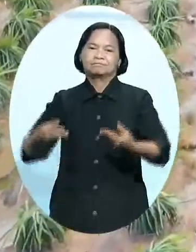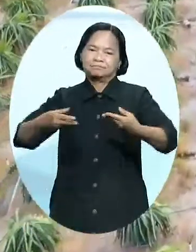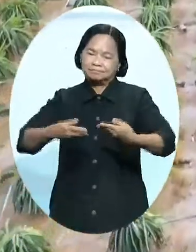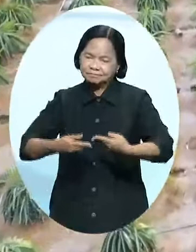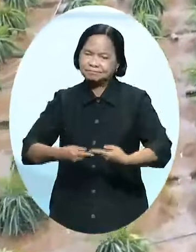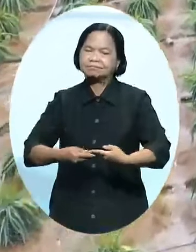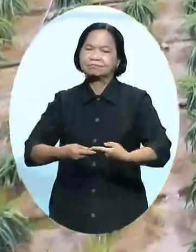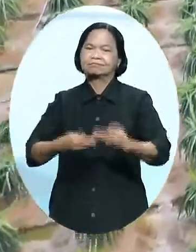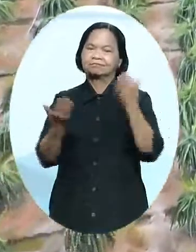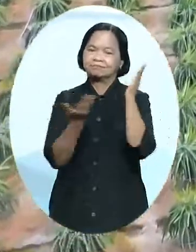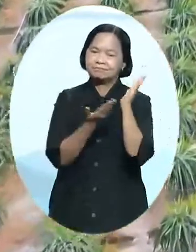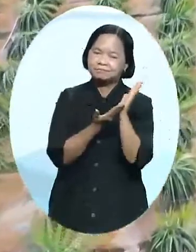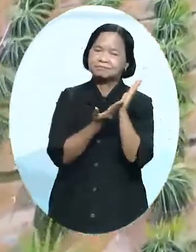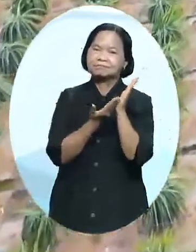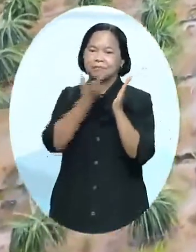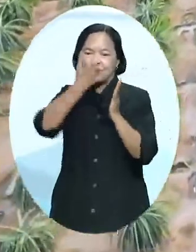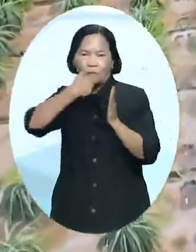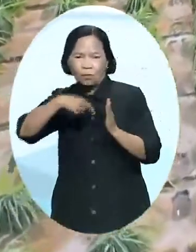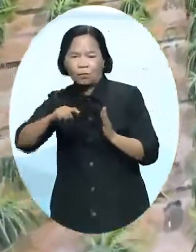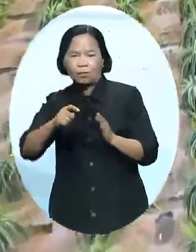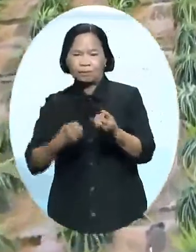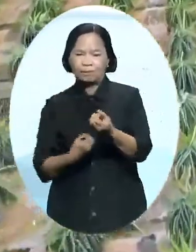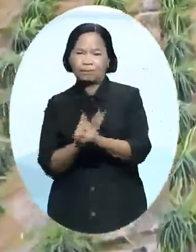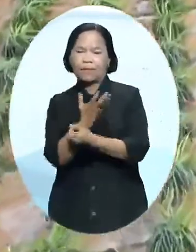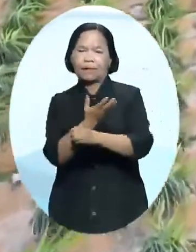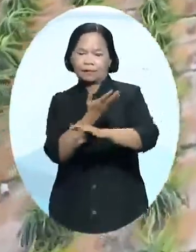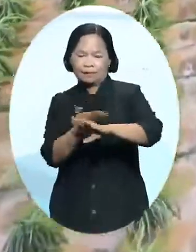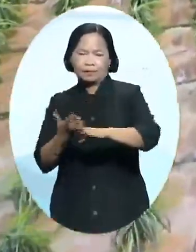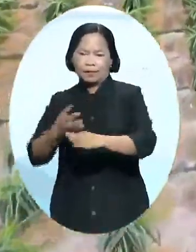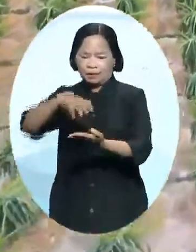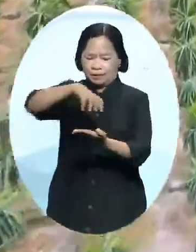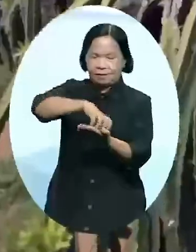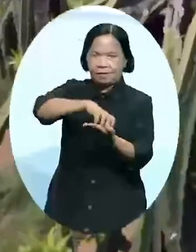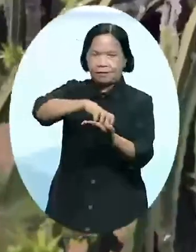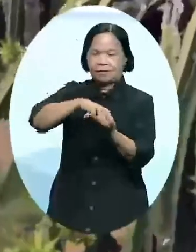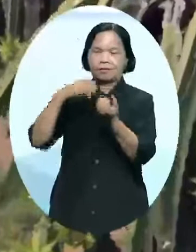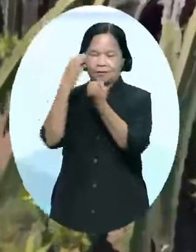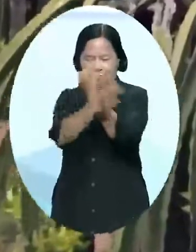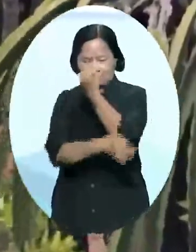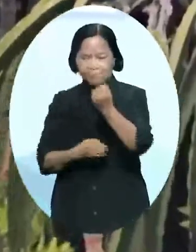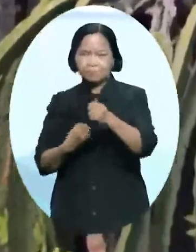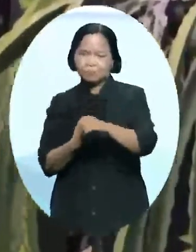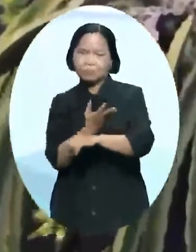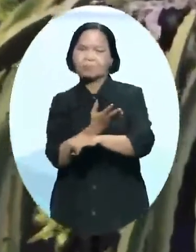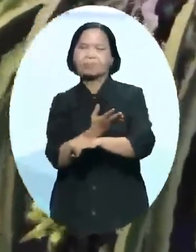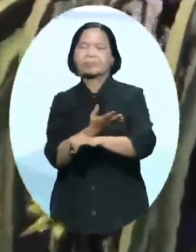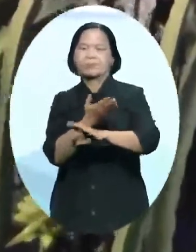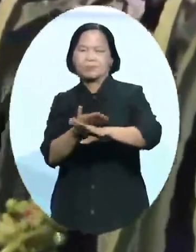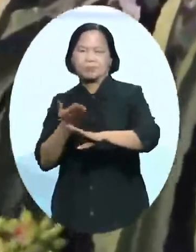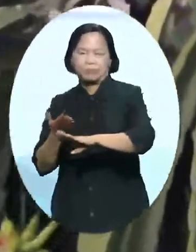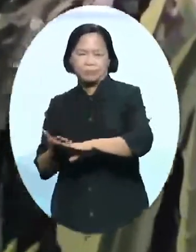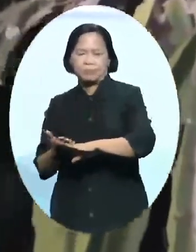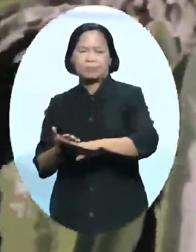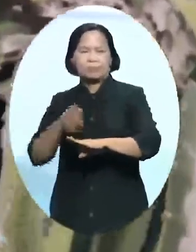nghiệp, giới thiệu, quảng bá, tiêu thụ các sản phẩm nông sản vùng miền. Bên cạnh thuận lợi trên, xuất khẩu nông sản đối với thị trường truyền thống là